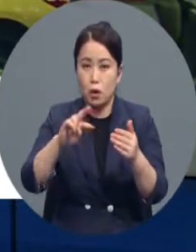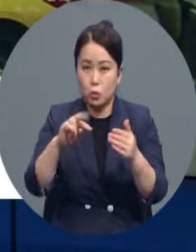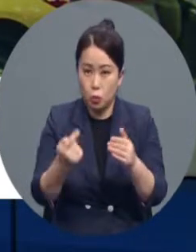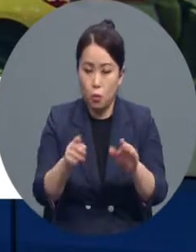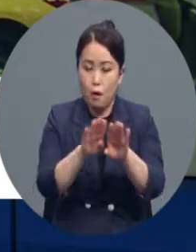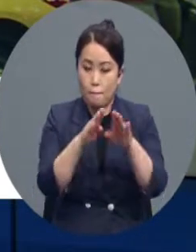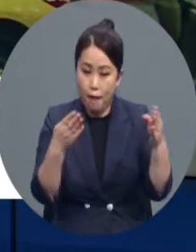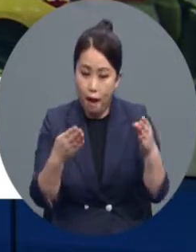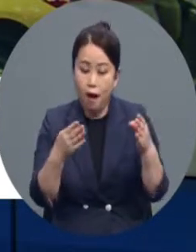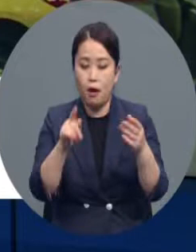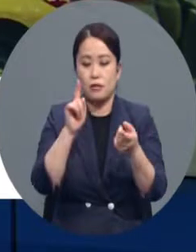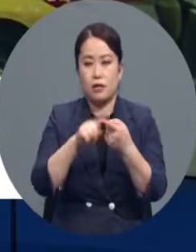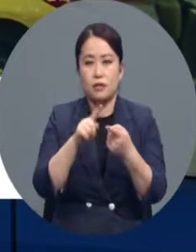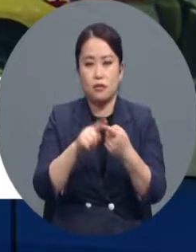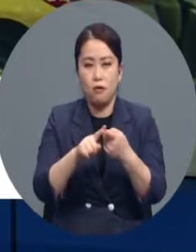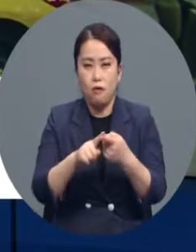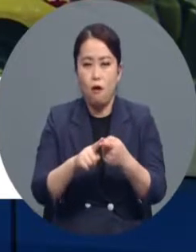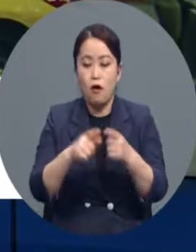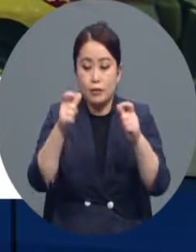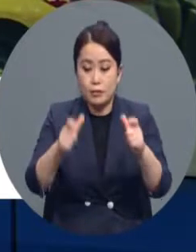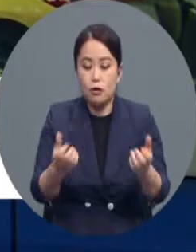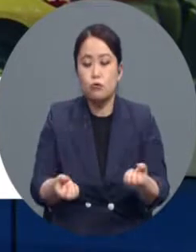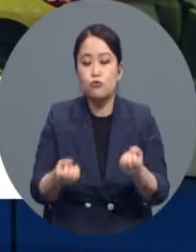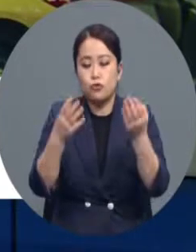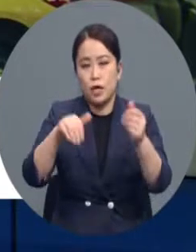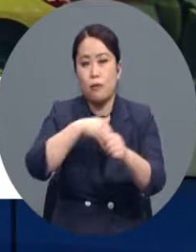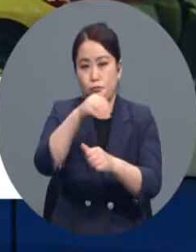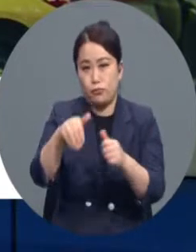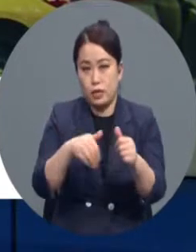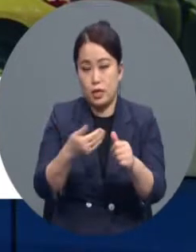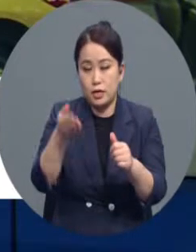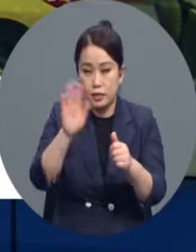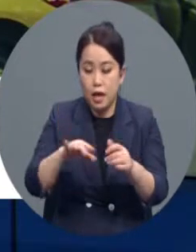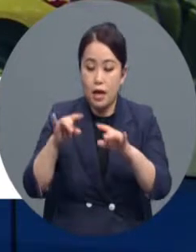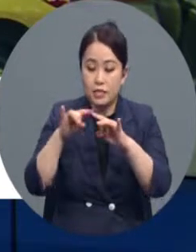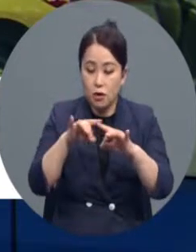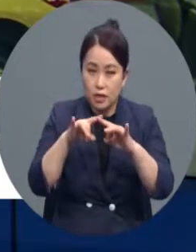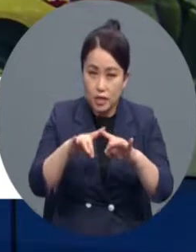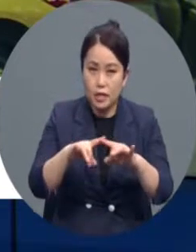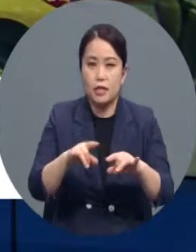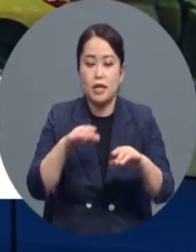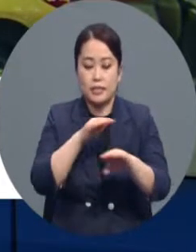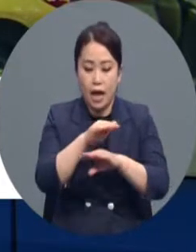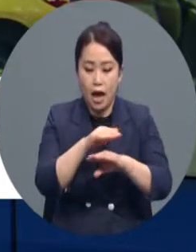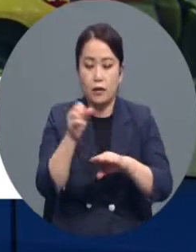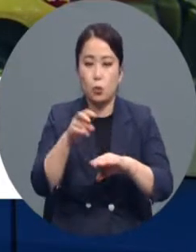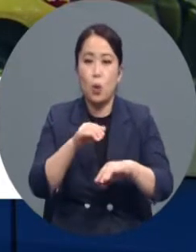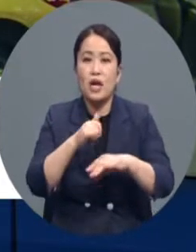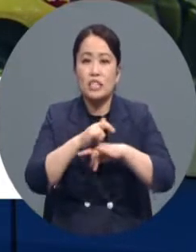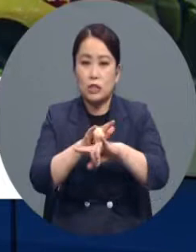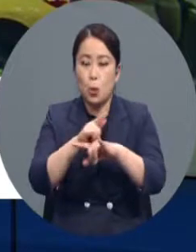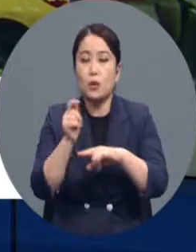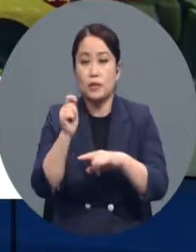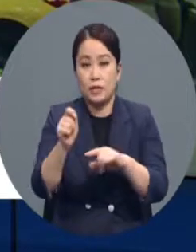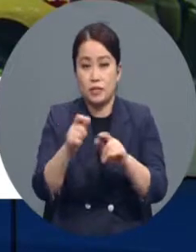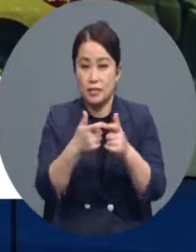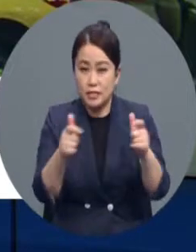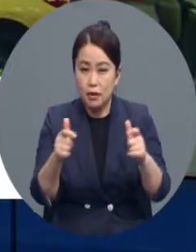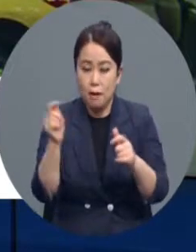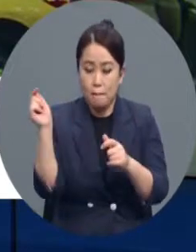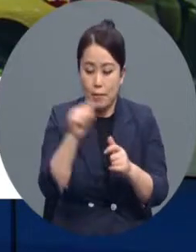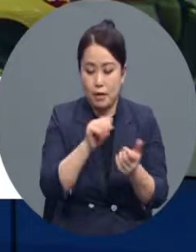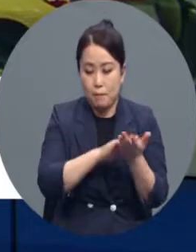것 자체만으로도 지역은 축제 분위기인데요. 전기차와 드론 택시 등 급변하는 이동수단의